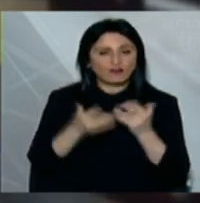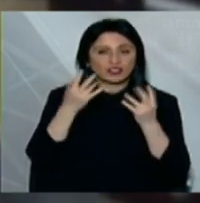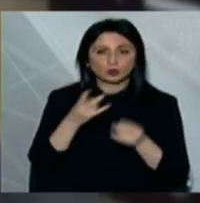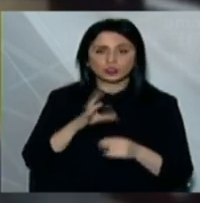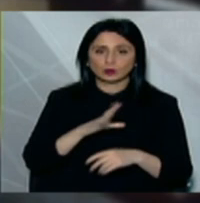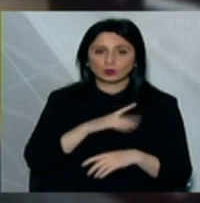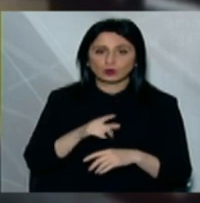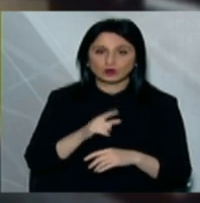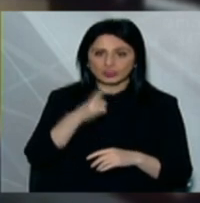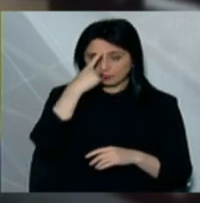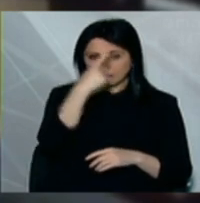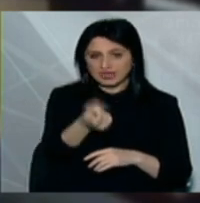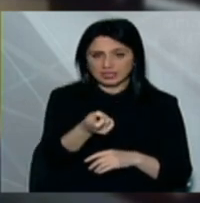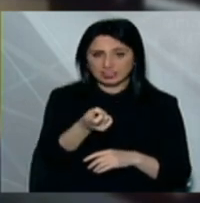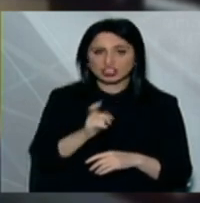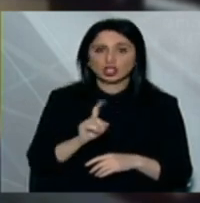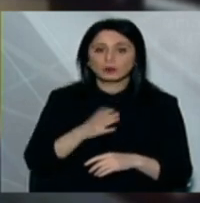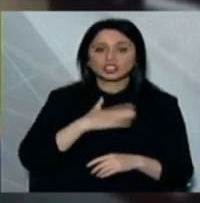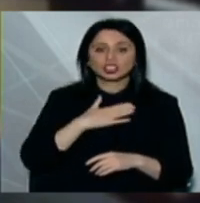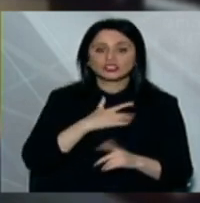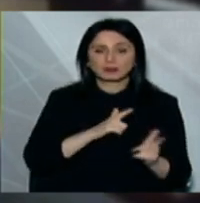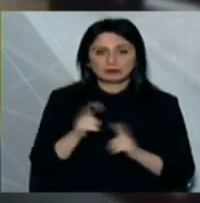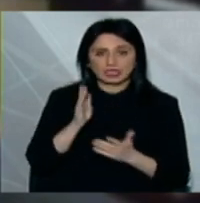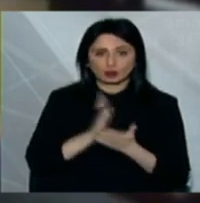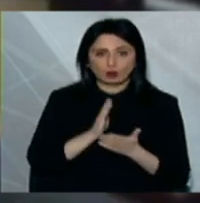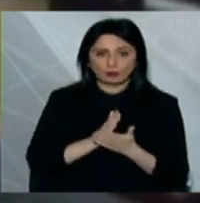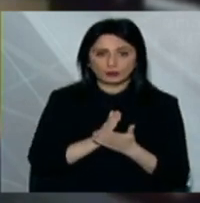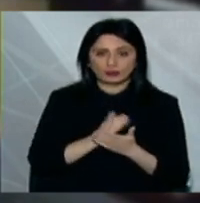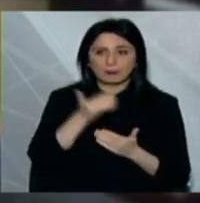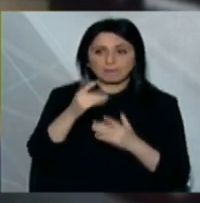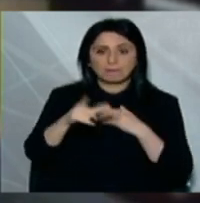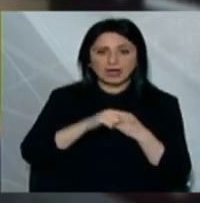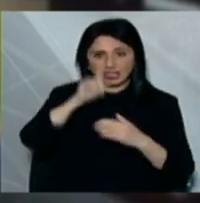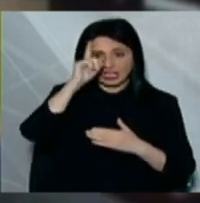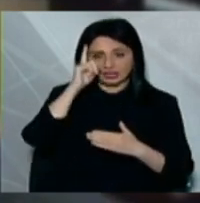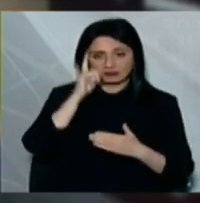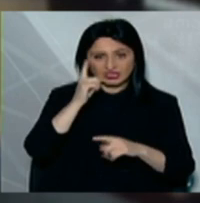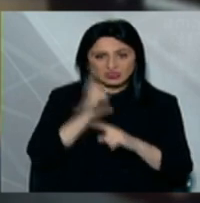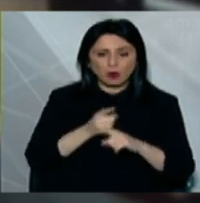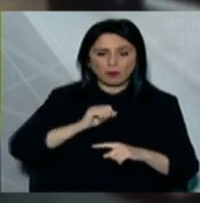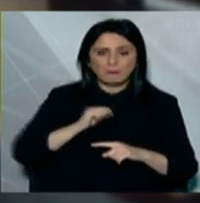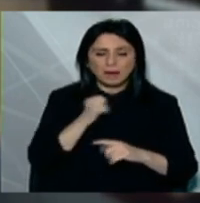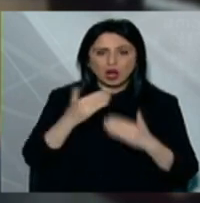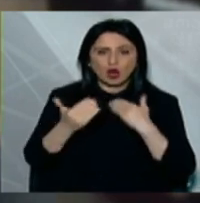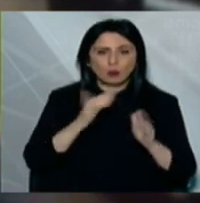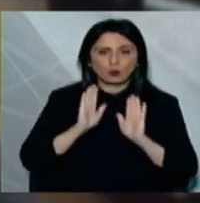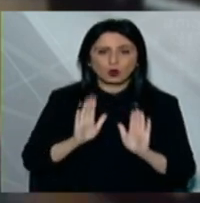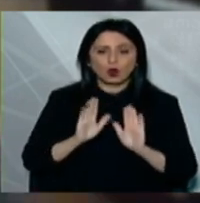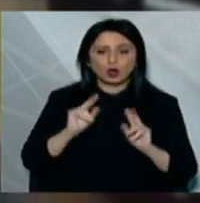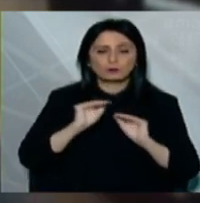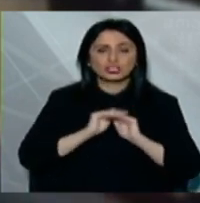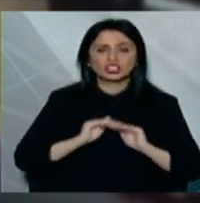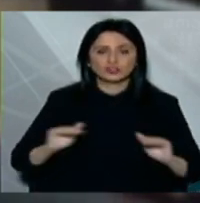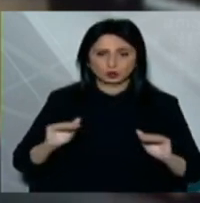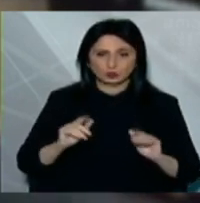ყოველდღიურად მესიჯი, რომ ჩვენი მზადყოფნისა, მათთან ძმობის, მეგობრობის, მხოლოდ და მხოლოდ